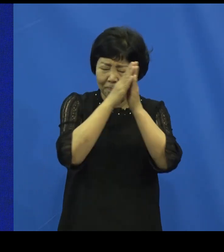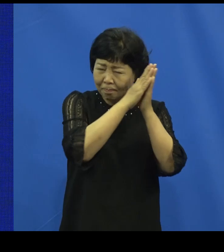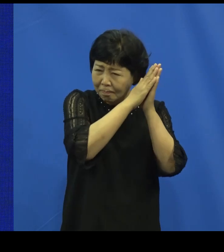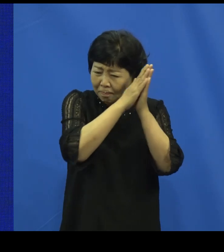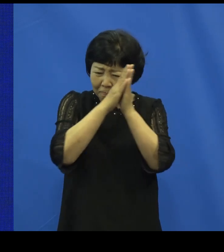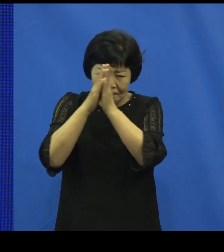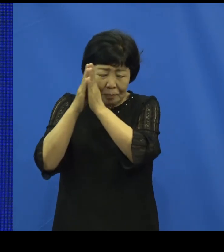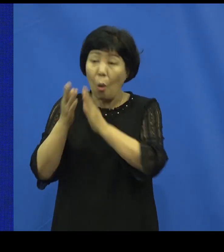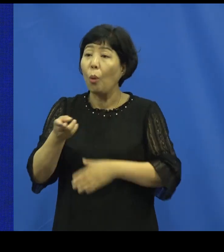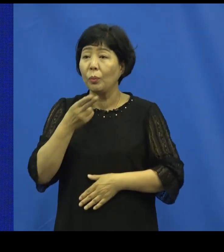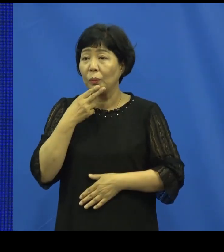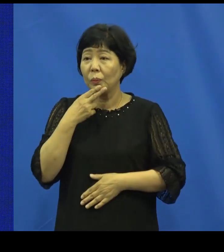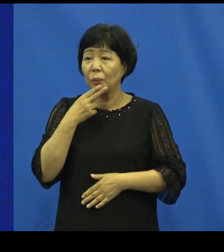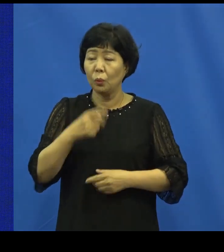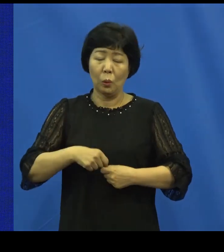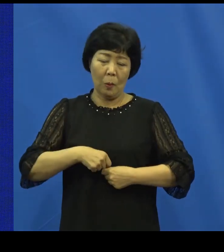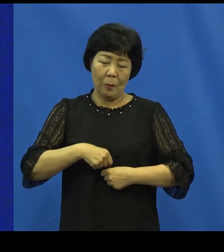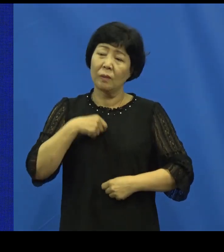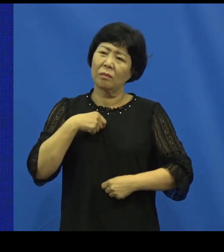정직해.